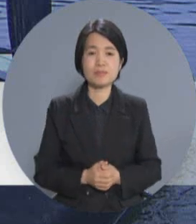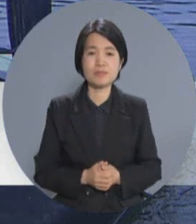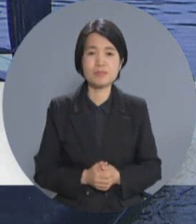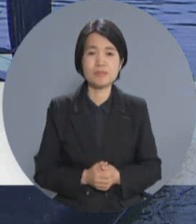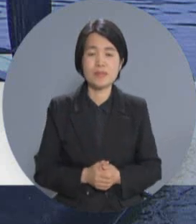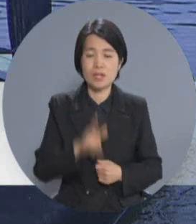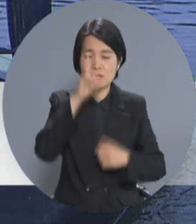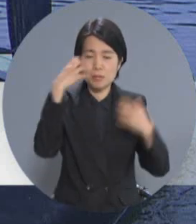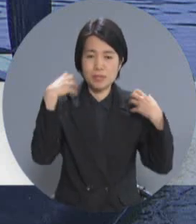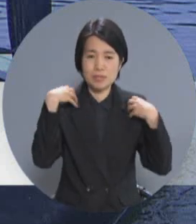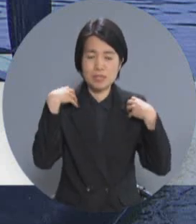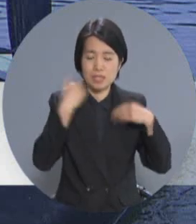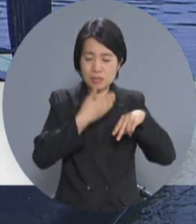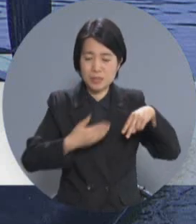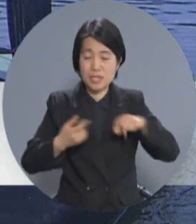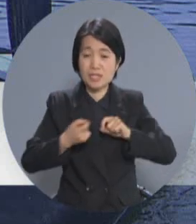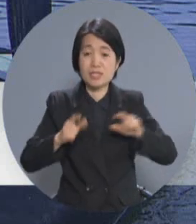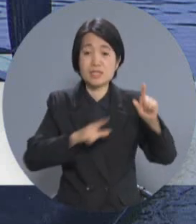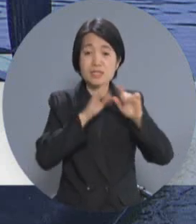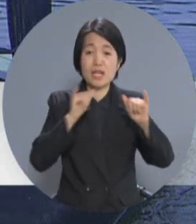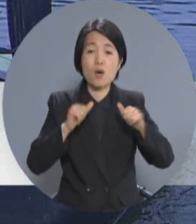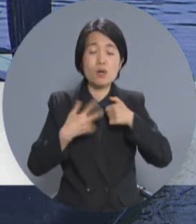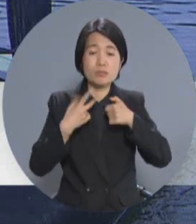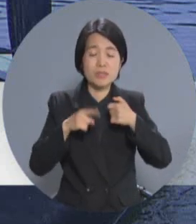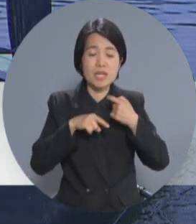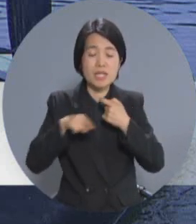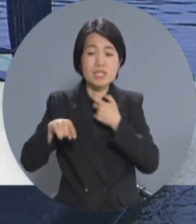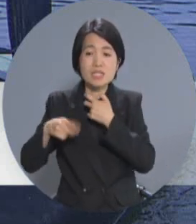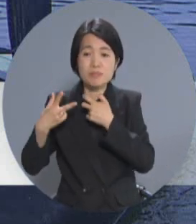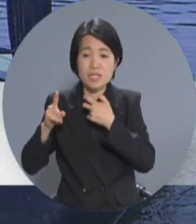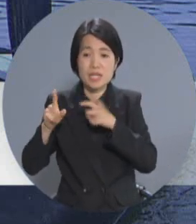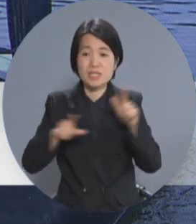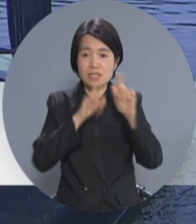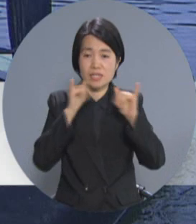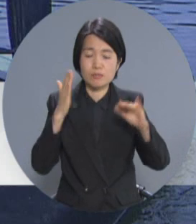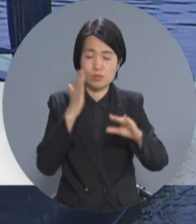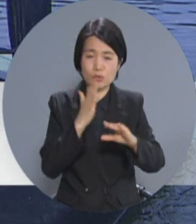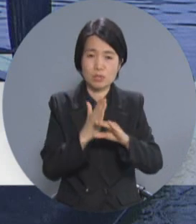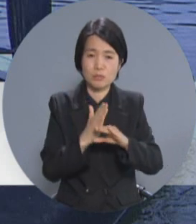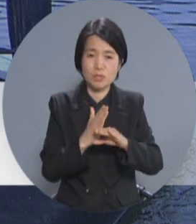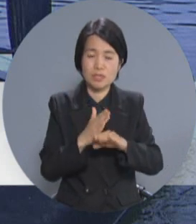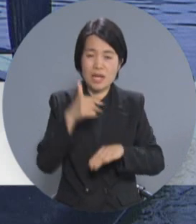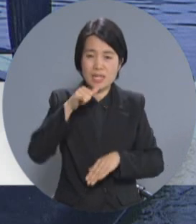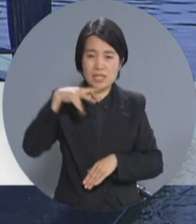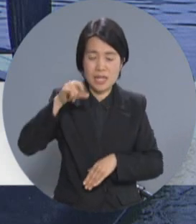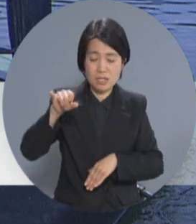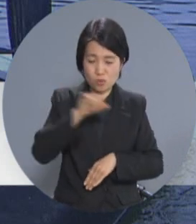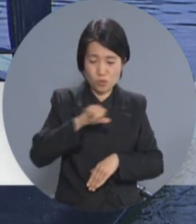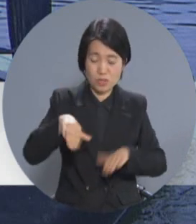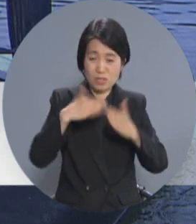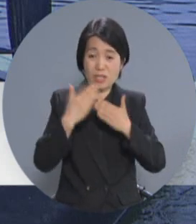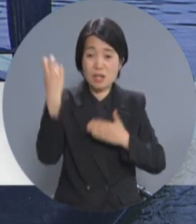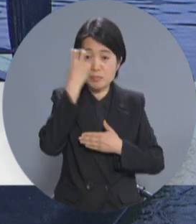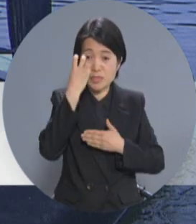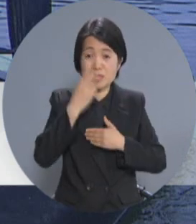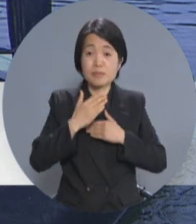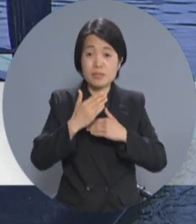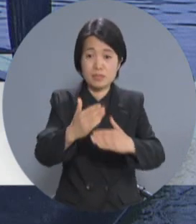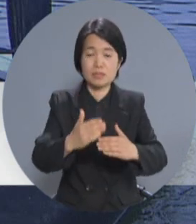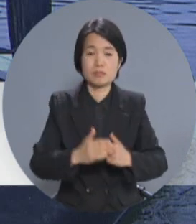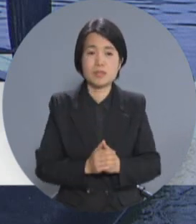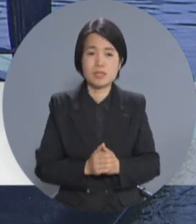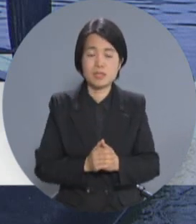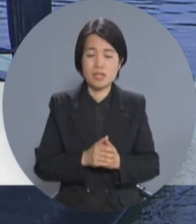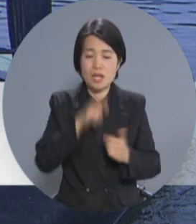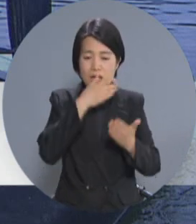보건당국이 섬진강 인근에 거주하는 50대에서 70대 주민들을 대상으로 기생충 전수 검사에 들어갔습니다